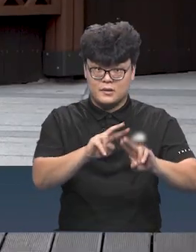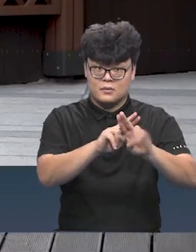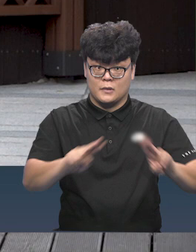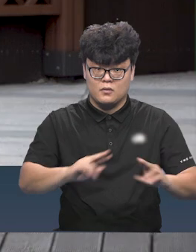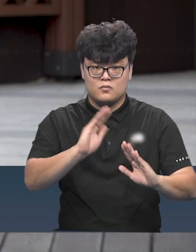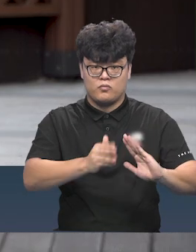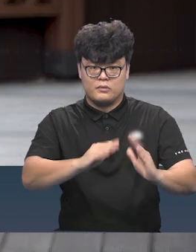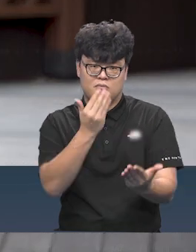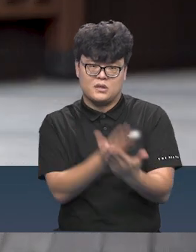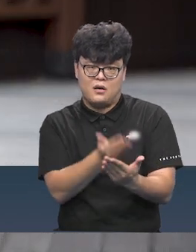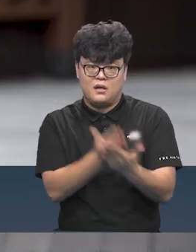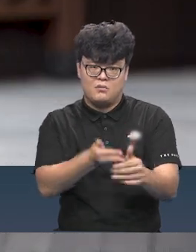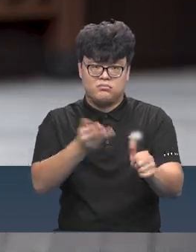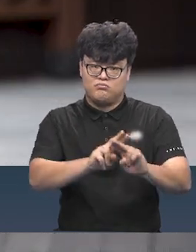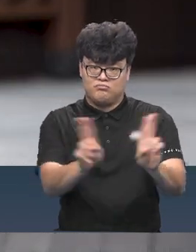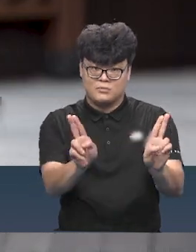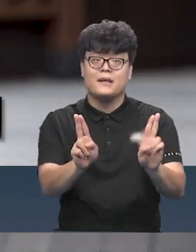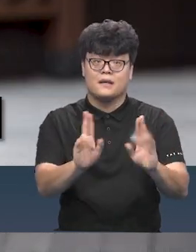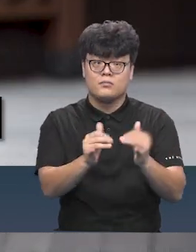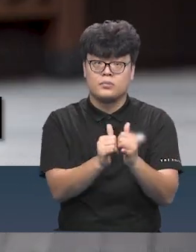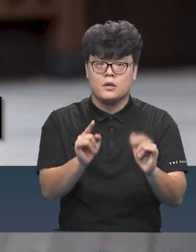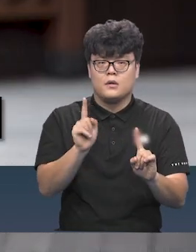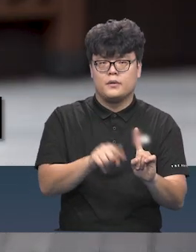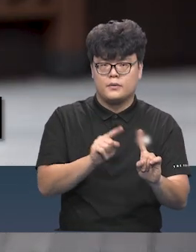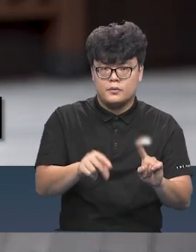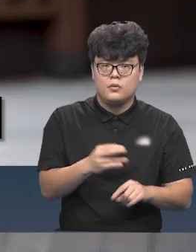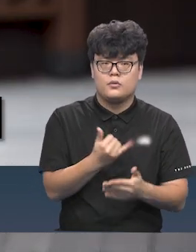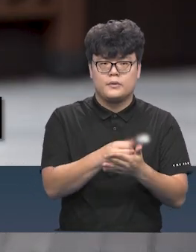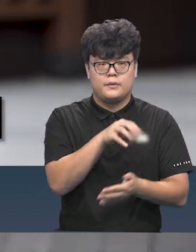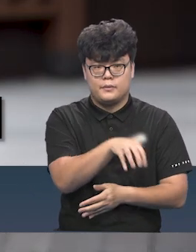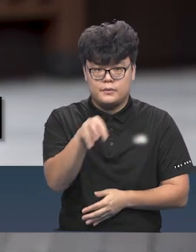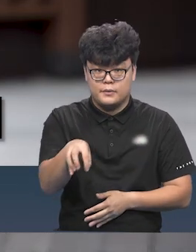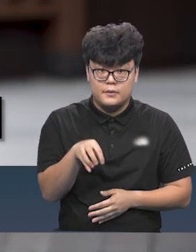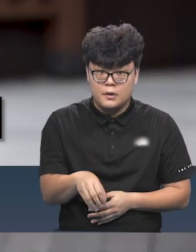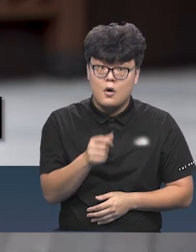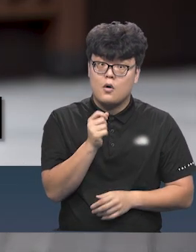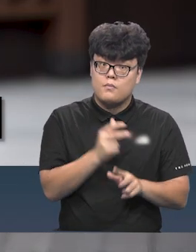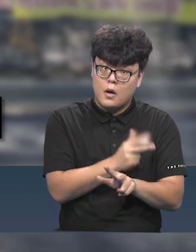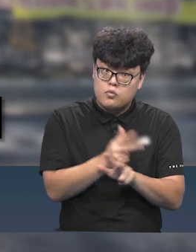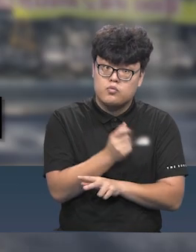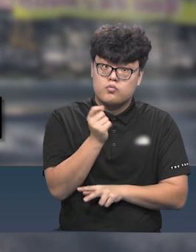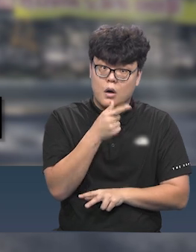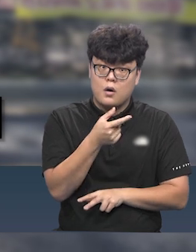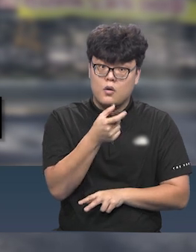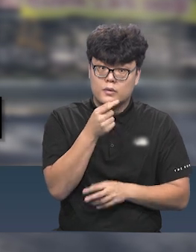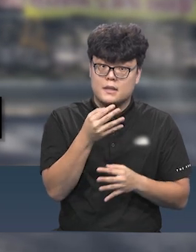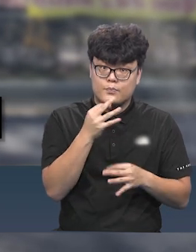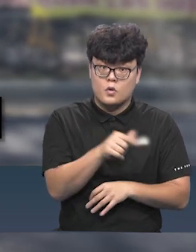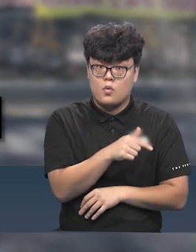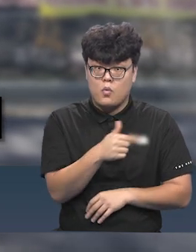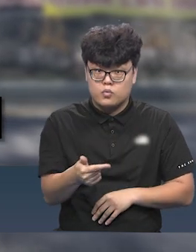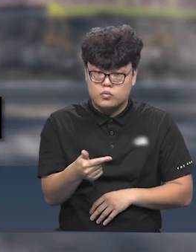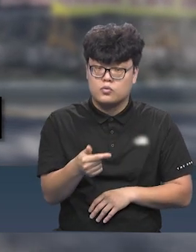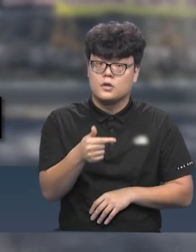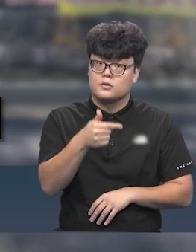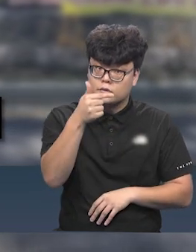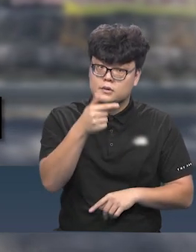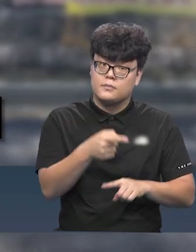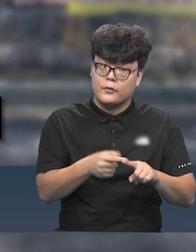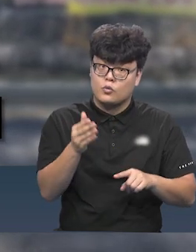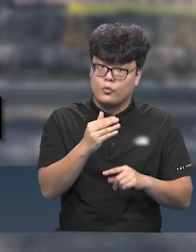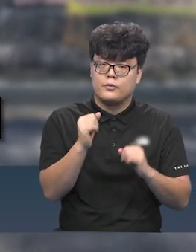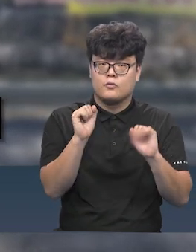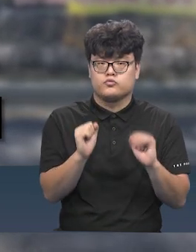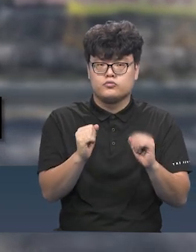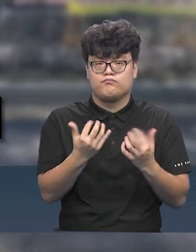취소를 요구했습니다 지역 주민들은 1인시위와 청양리역 인근 세계 소에서 매주 월수금 오후